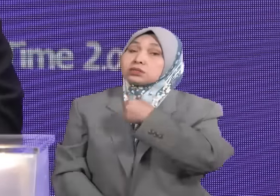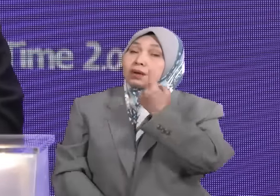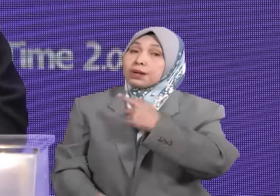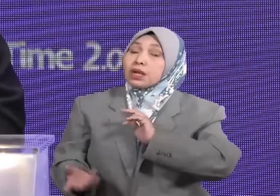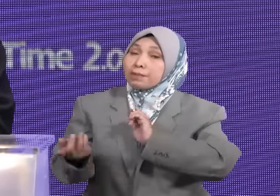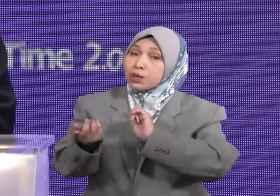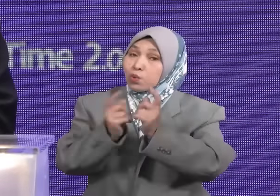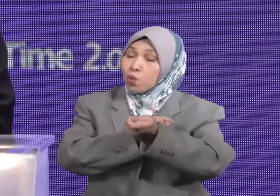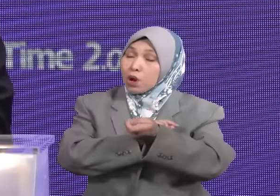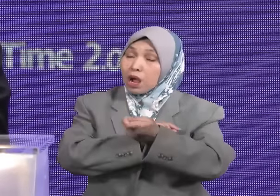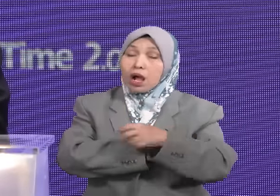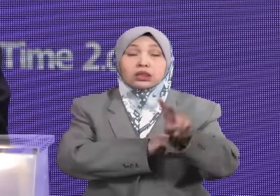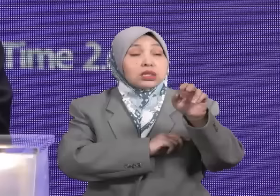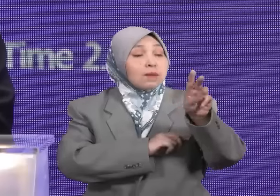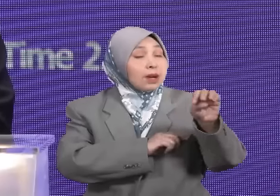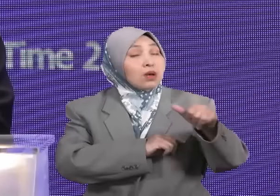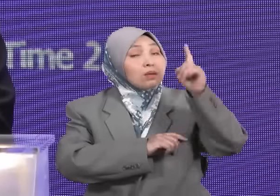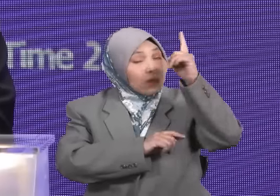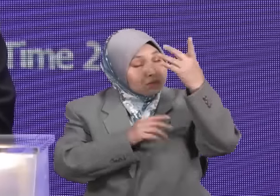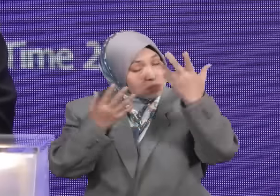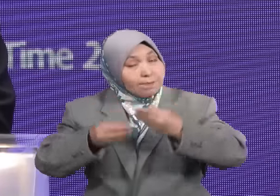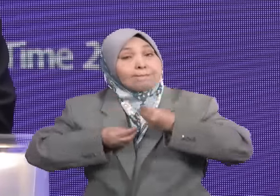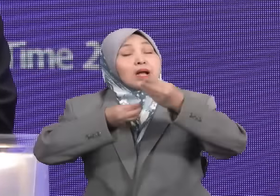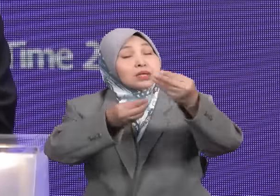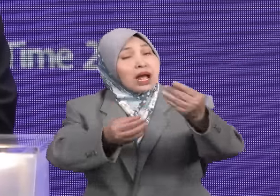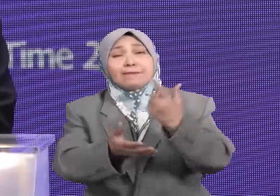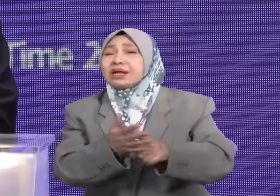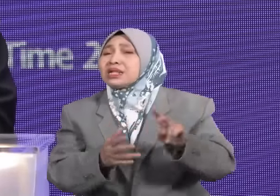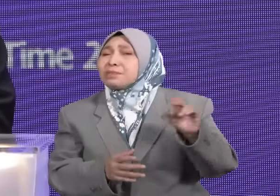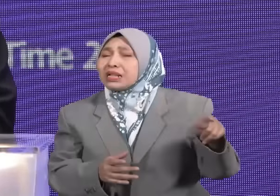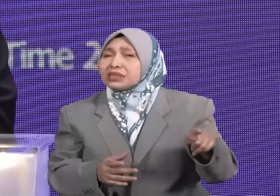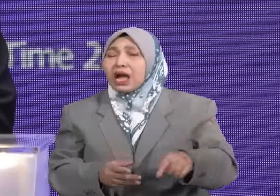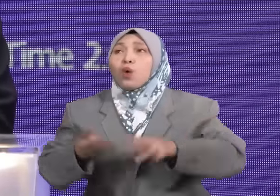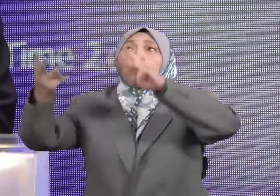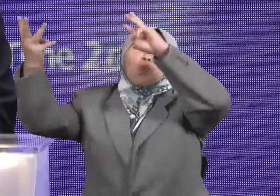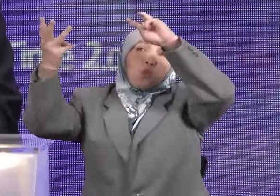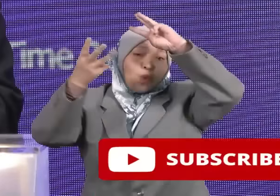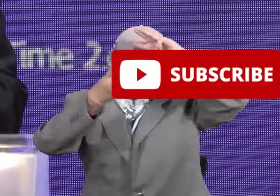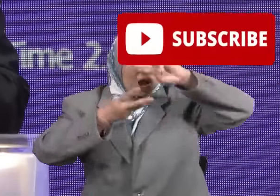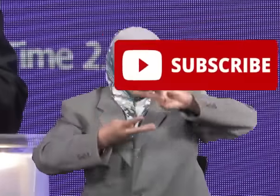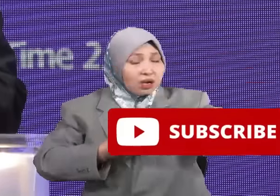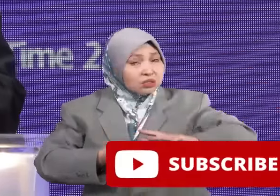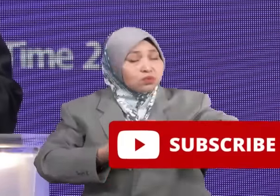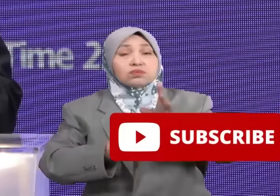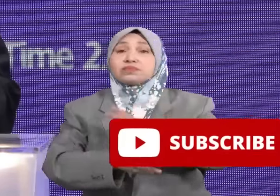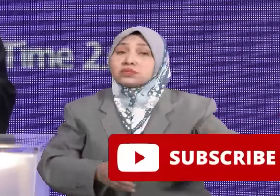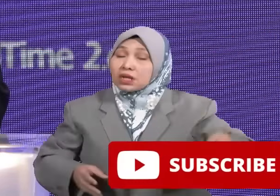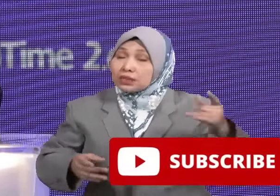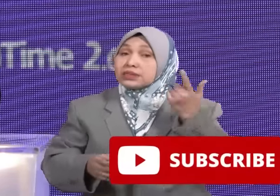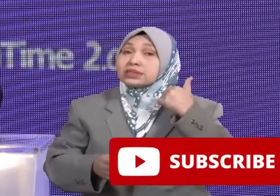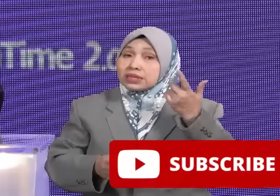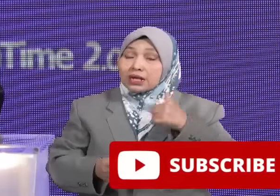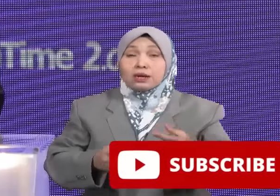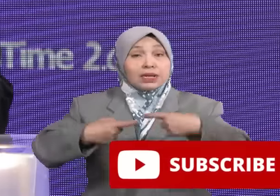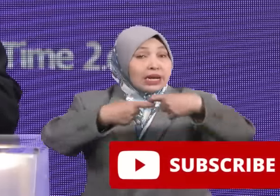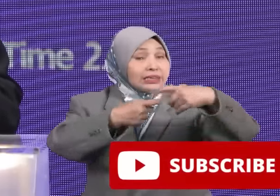menukar nikmat yang Allah berikan selepas datang kepadanya, apa nikmat itu? Nikmat wahyu. Ya, nikmat wahyu dan juga kalau tadi